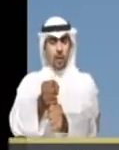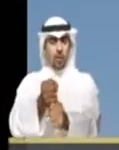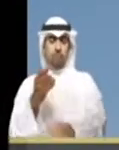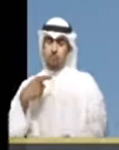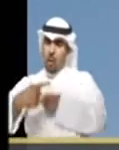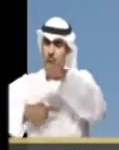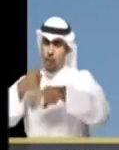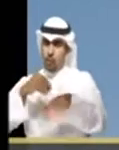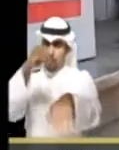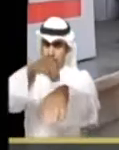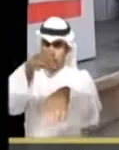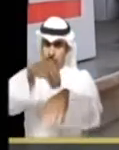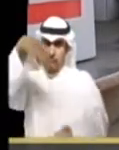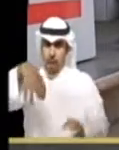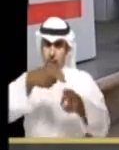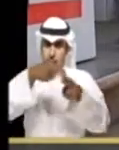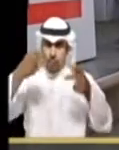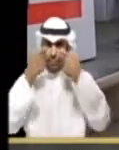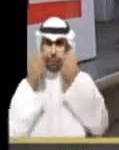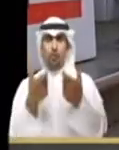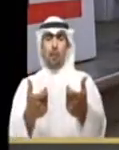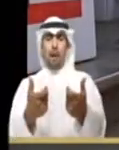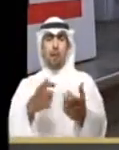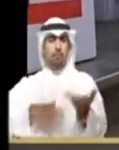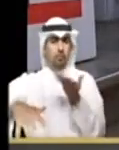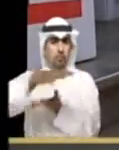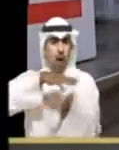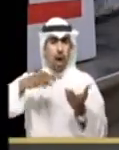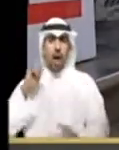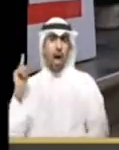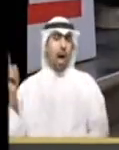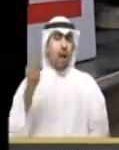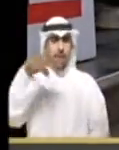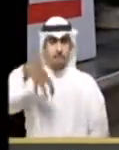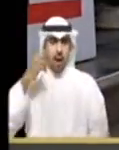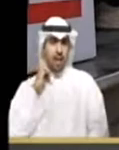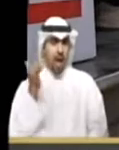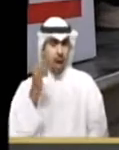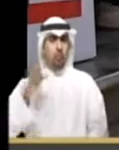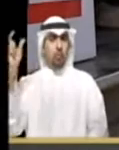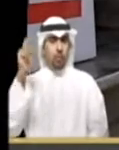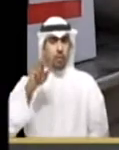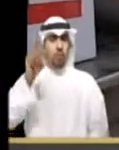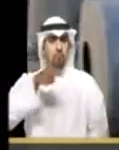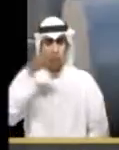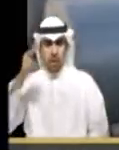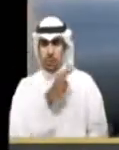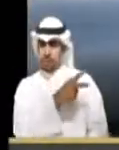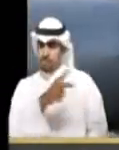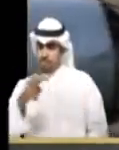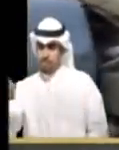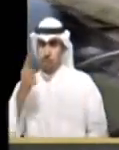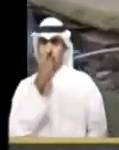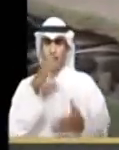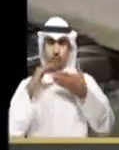قائد العمل الإنساني، باشرت جمعية الهلال الأحمر الكويتي بتنفيذ حملة إغاثية كبرى